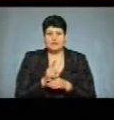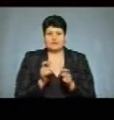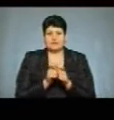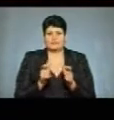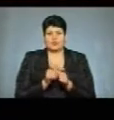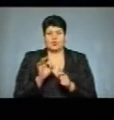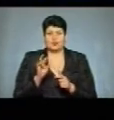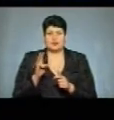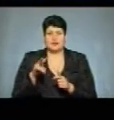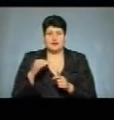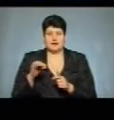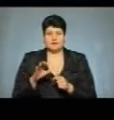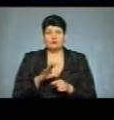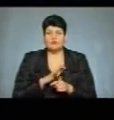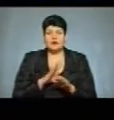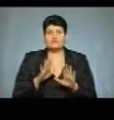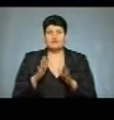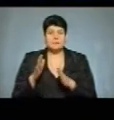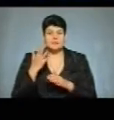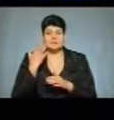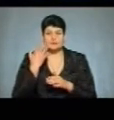онлайн. Бувають випадки, коли